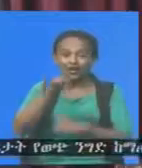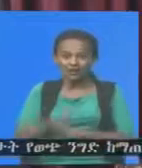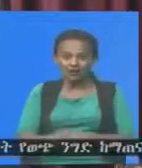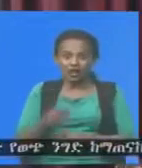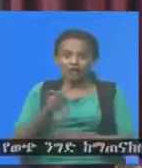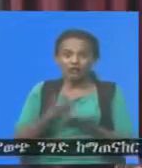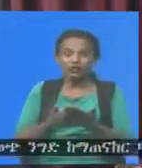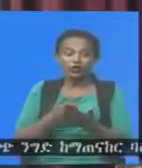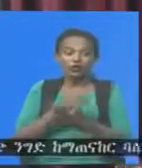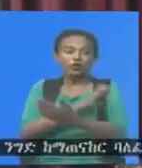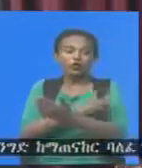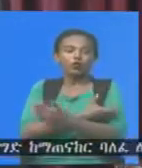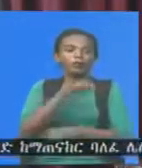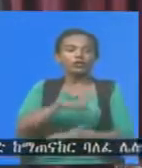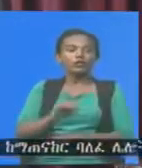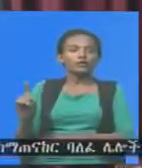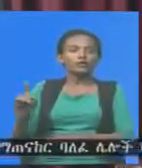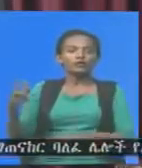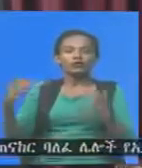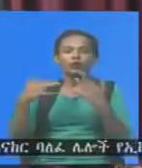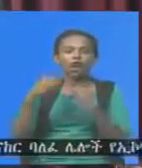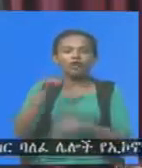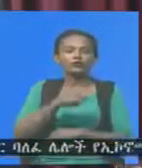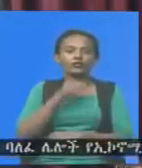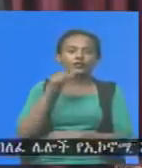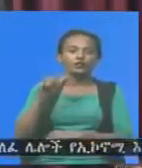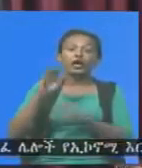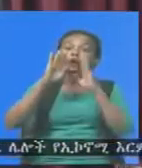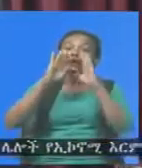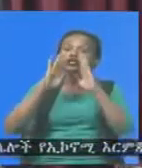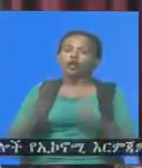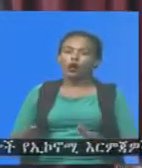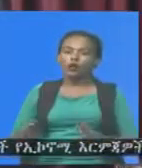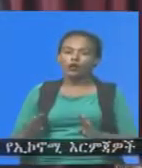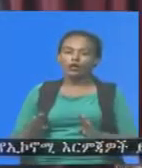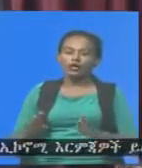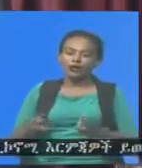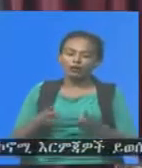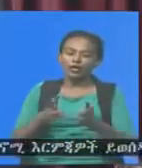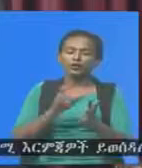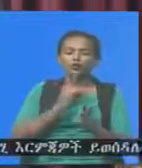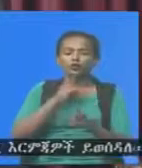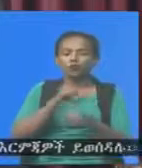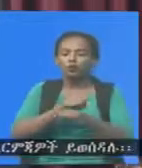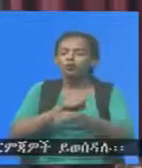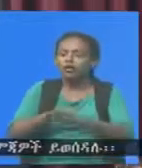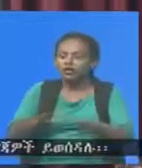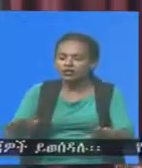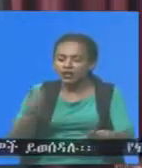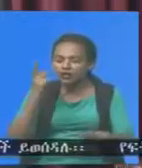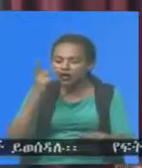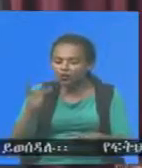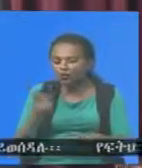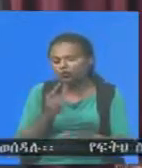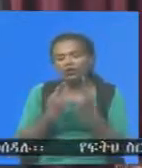ጉልበት ያስፈልጋል፣ ጸባይ ያስፈልጋል፣ ውጊያ ያስፈልጋል። በሰላማዊ መንገድ ኡነታው መሬት ላይ ስላለ እያዩ መነጋገር